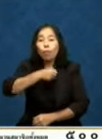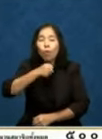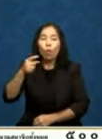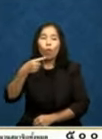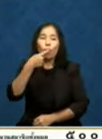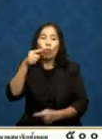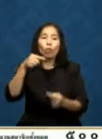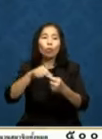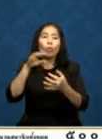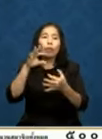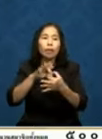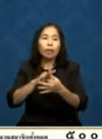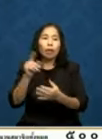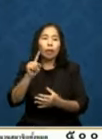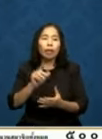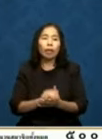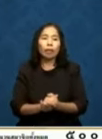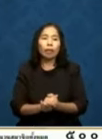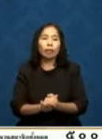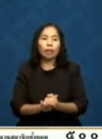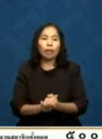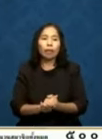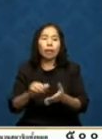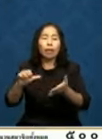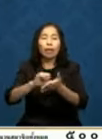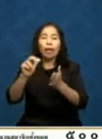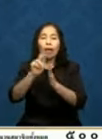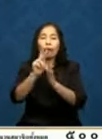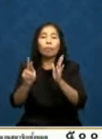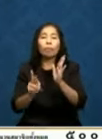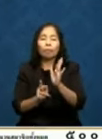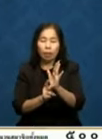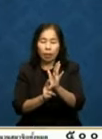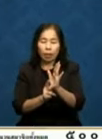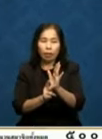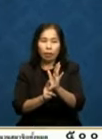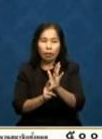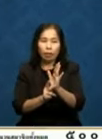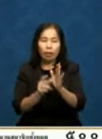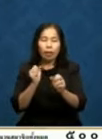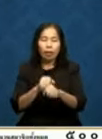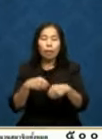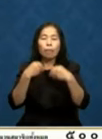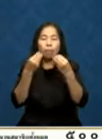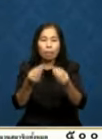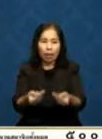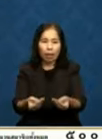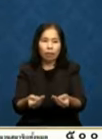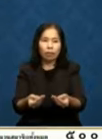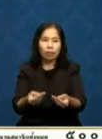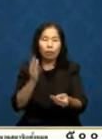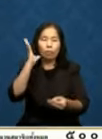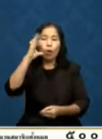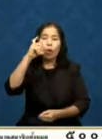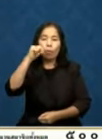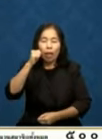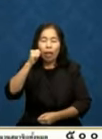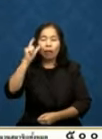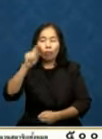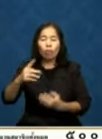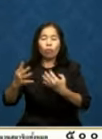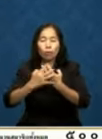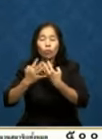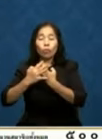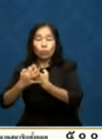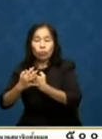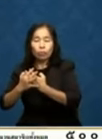ถึงเรื่องกรณีเกี่ยวกับเรื่องการแก้ไขกฎหมายนะคะที่ว่าจะทำให้มีกลุ่มคนเดินเข้าคุกเข้าตารางเพิ่มมากขึ้นจริงๆเร